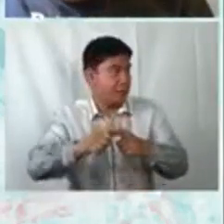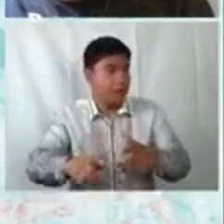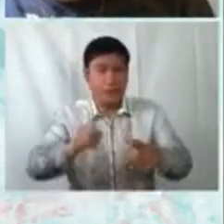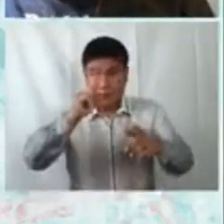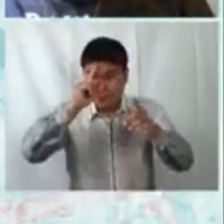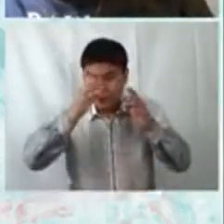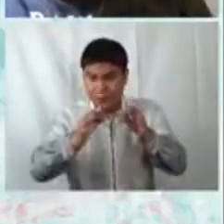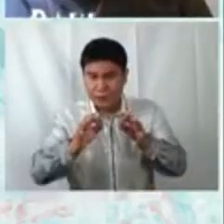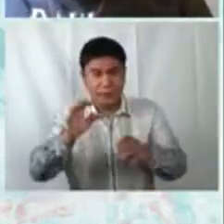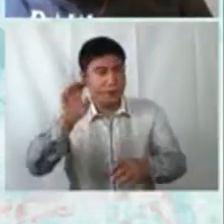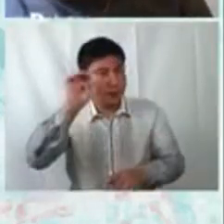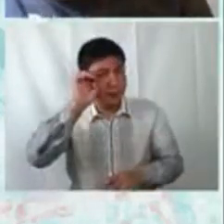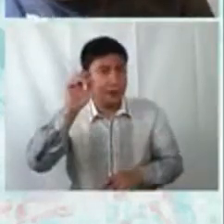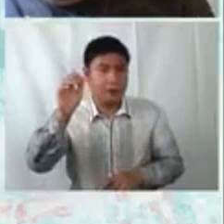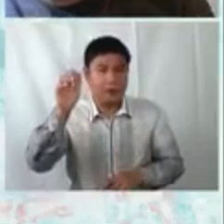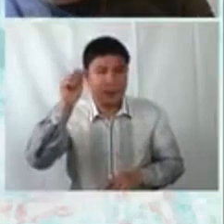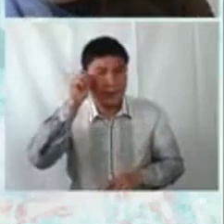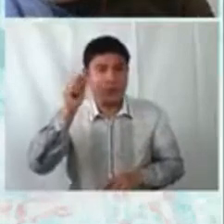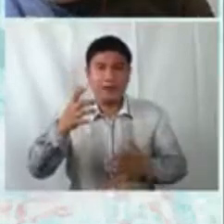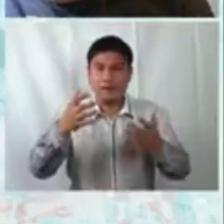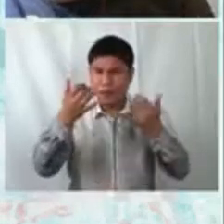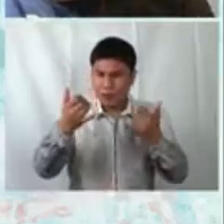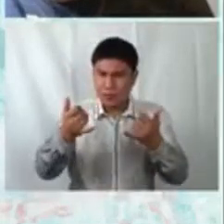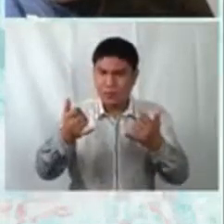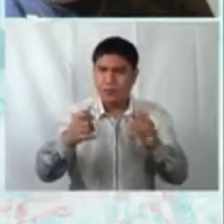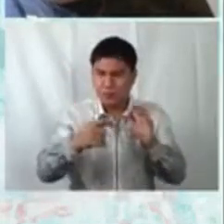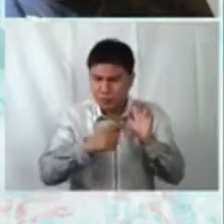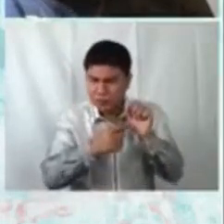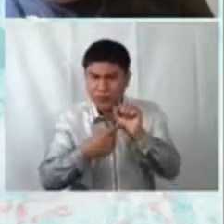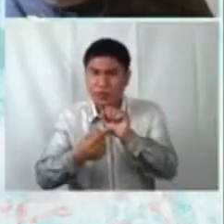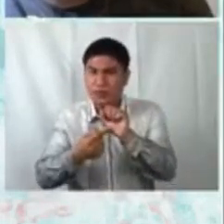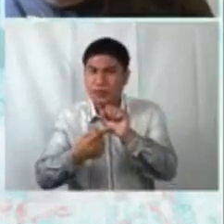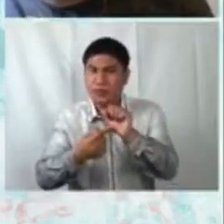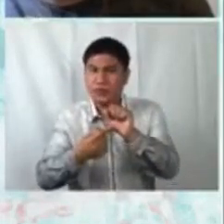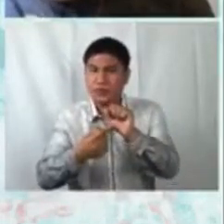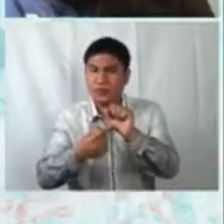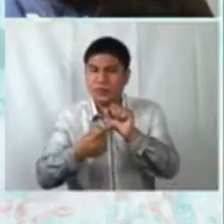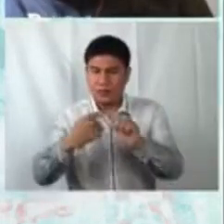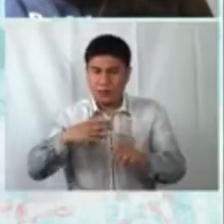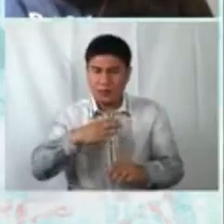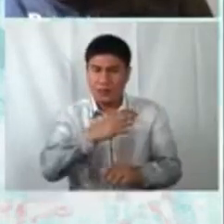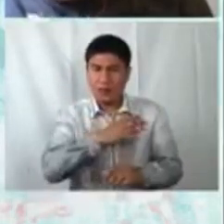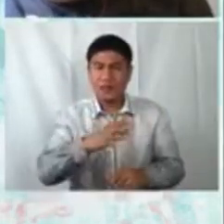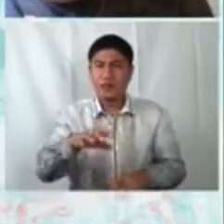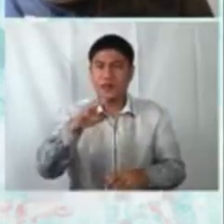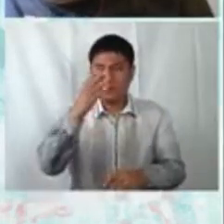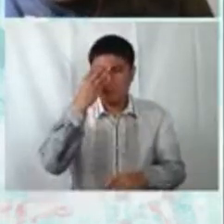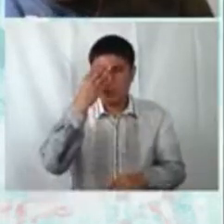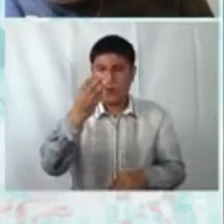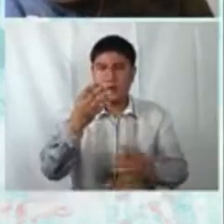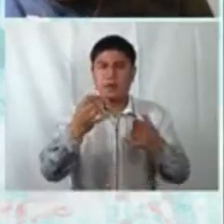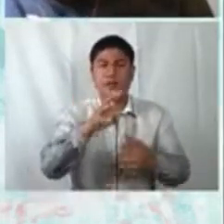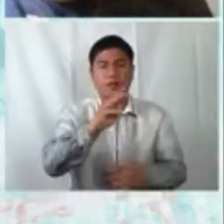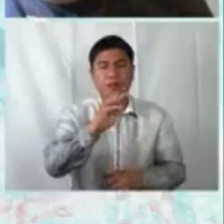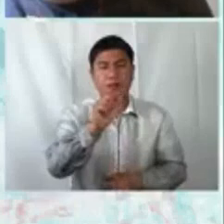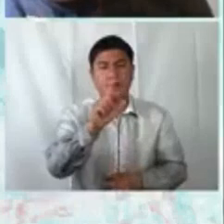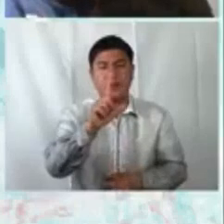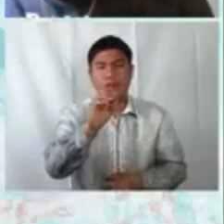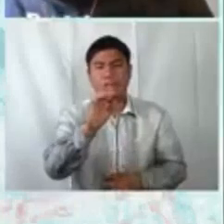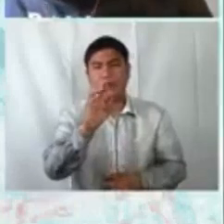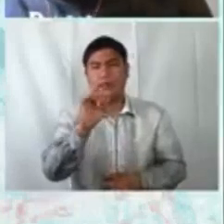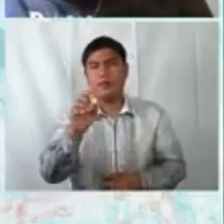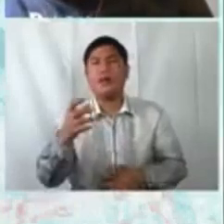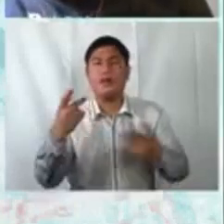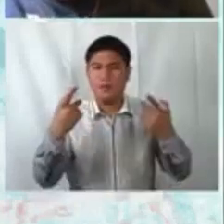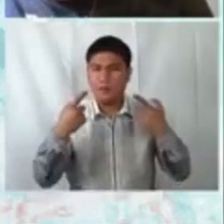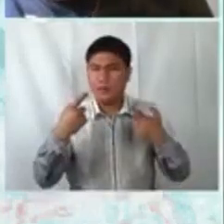Aguinaldo na itatag na ang Kongreso ng Malolos. No? At September at magkaroon ng isang kongreso